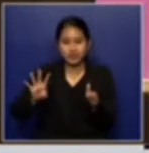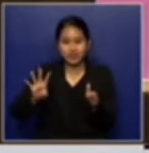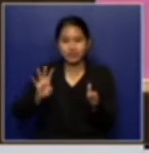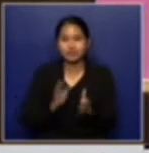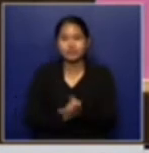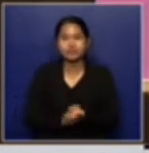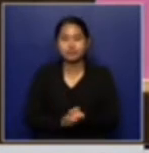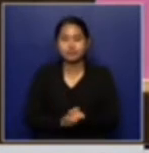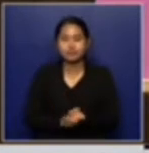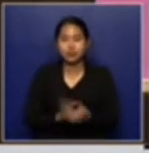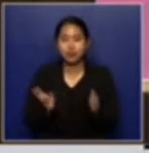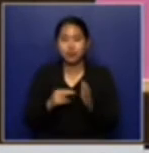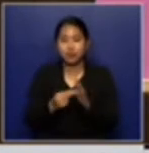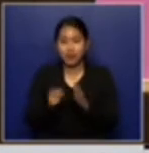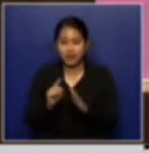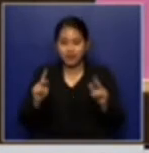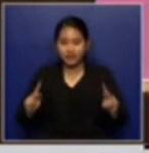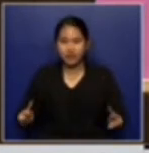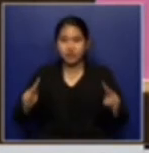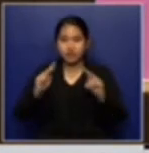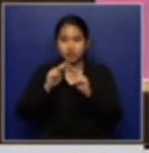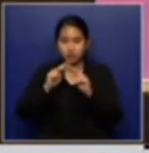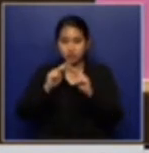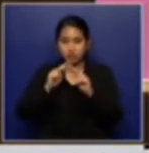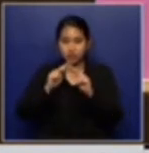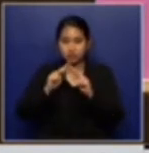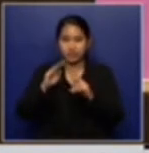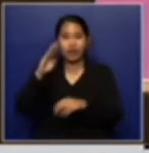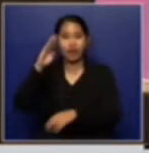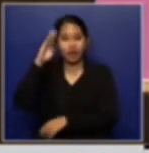ปรากฏว่าทางกระทรวงกลาโหม